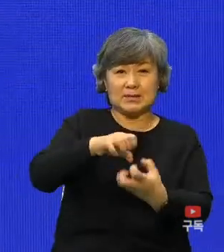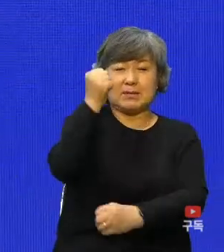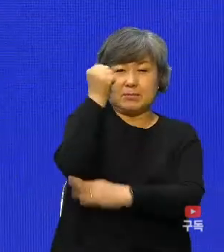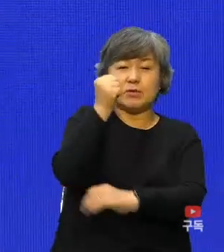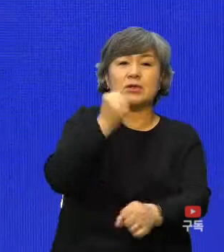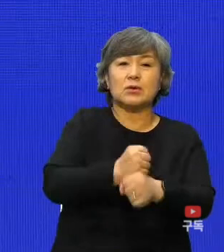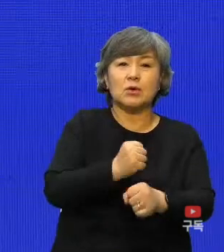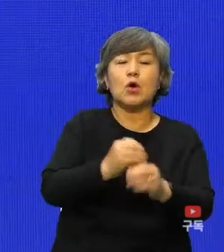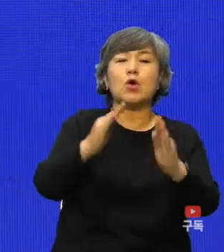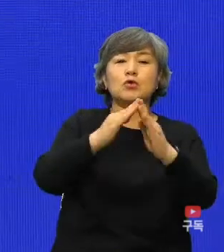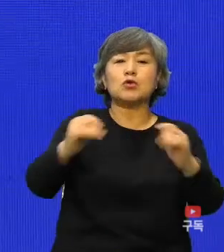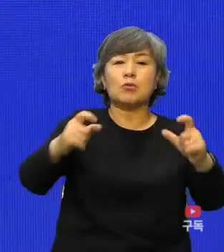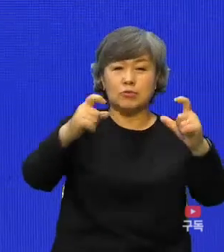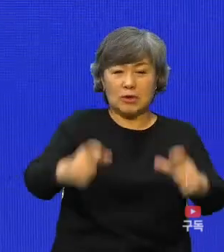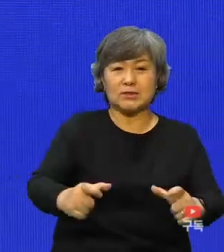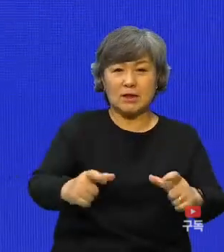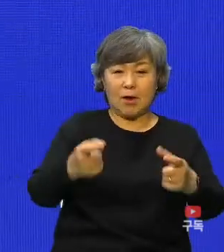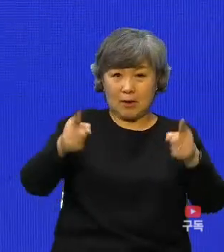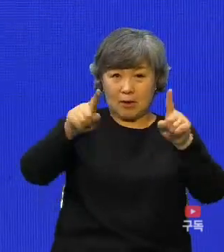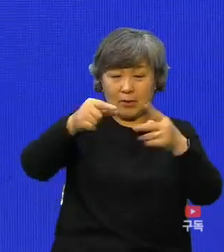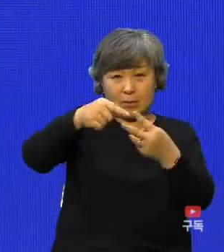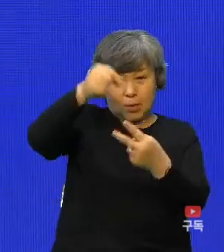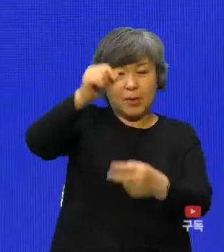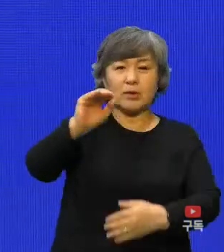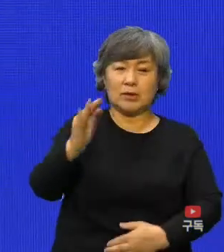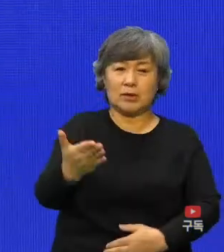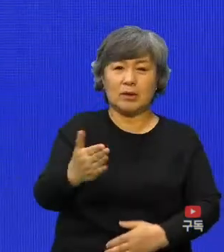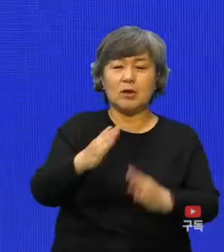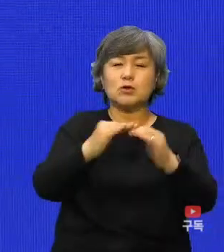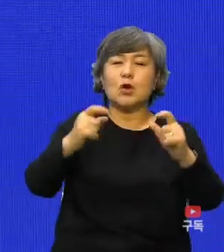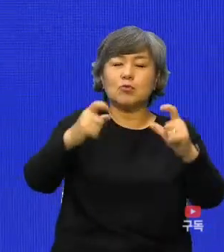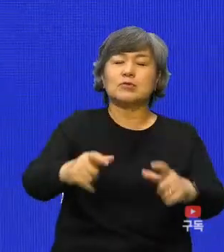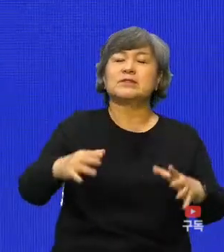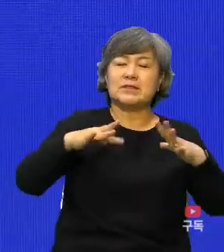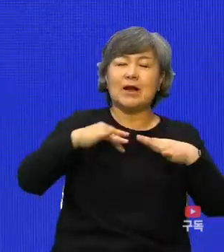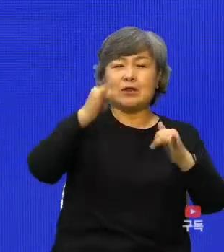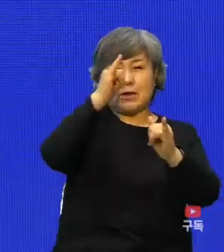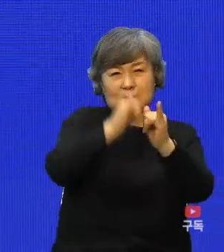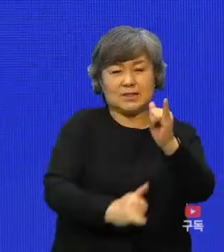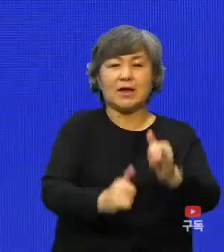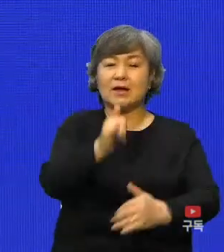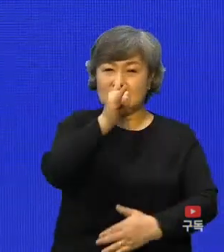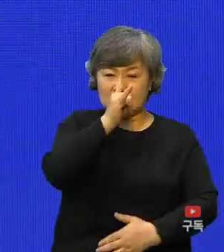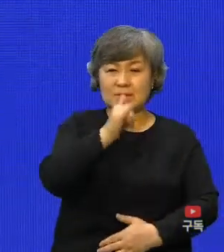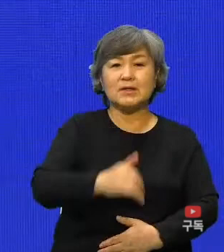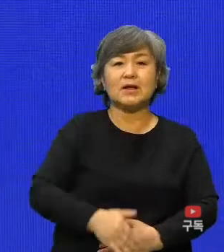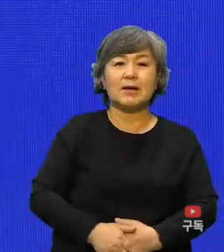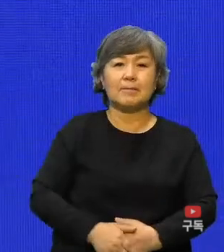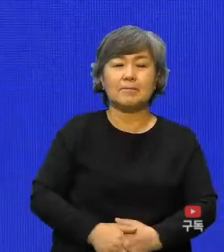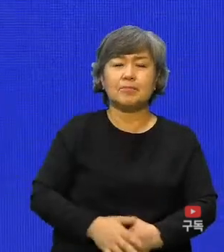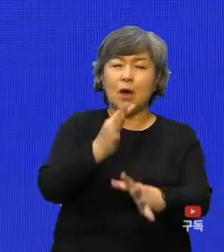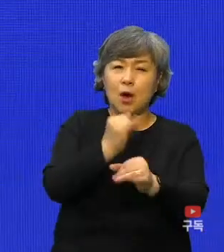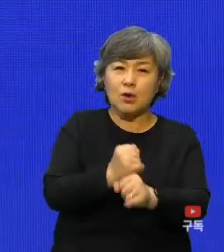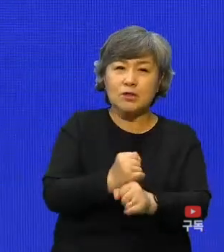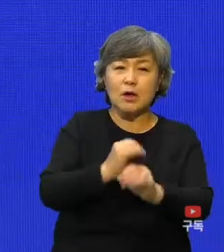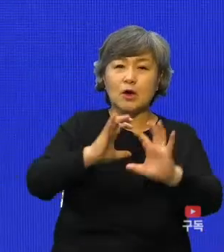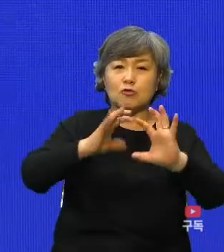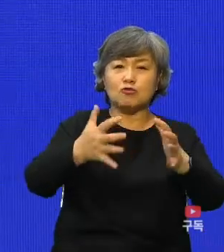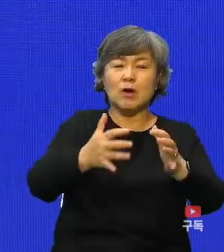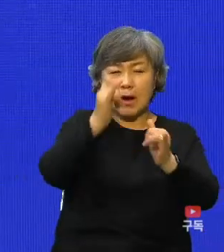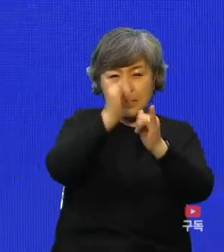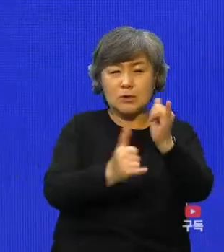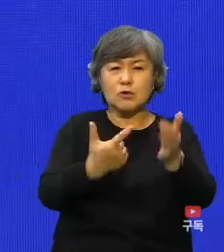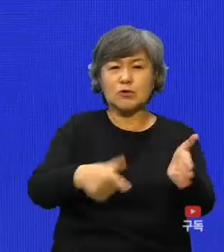이곳 전북에서 경선을 진행합니다. 전북은 참으로 자랑스러운 역사를 가지고 있습니다. 언제나 국가와 민족을 위해